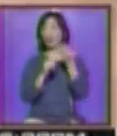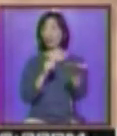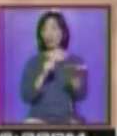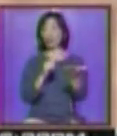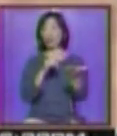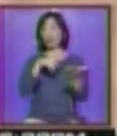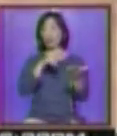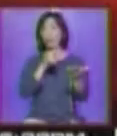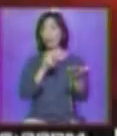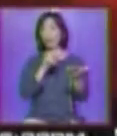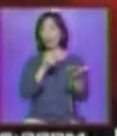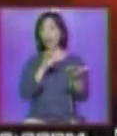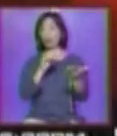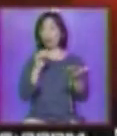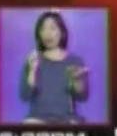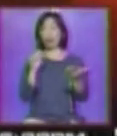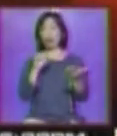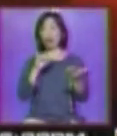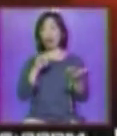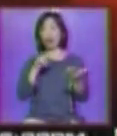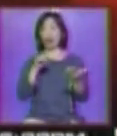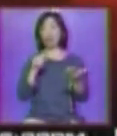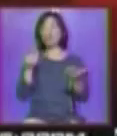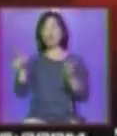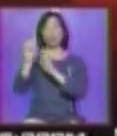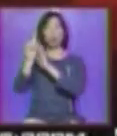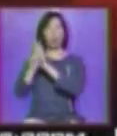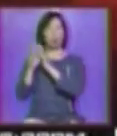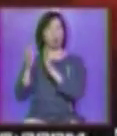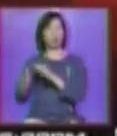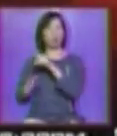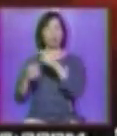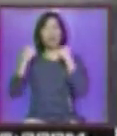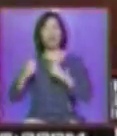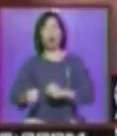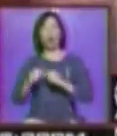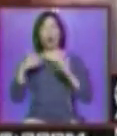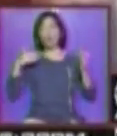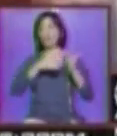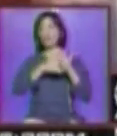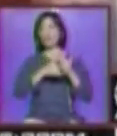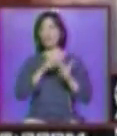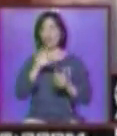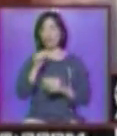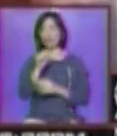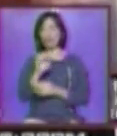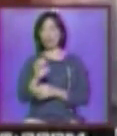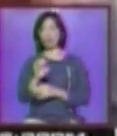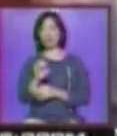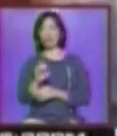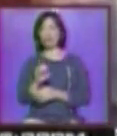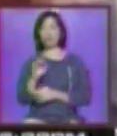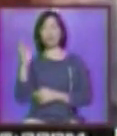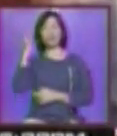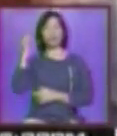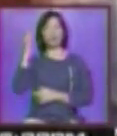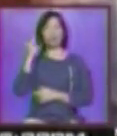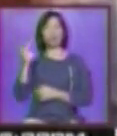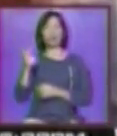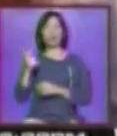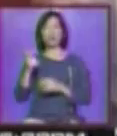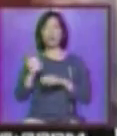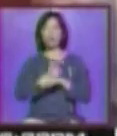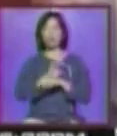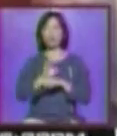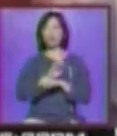Asintado, sinabi ng abogado ni Element na tiwala siyang malakas ang kanilang kaso. California employees are protected